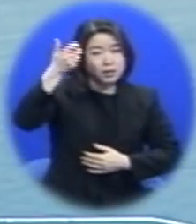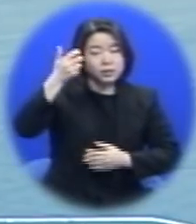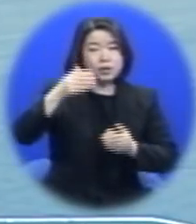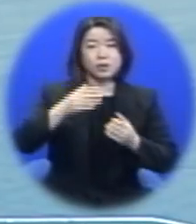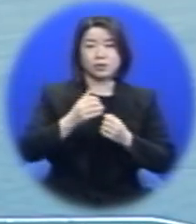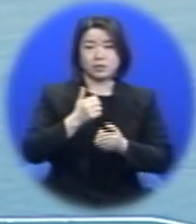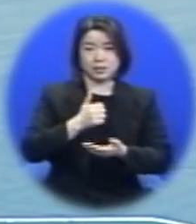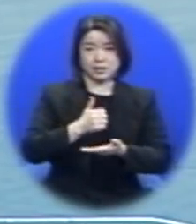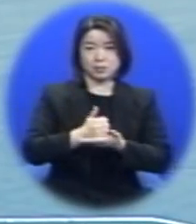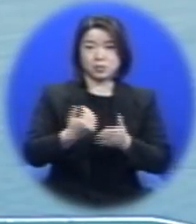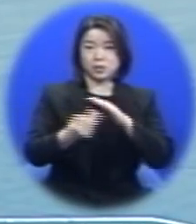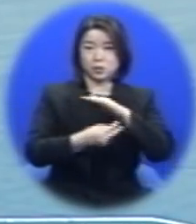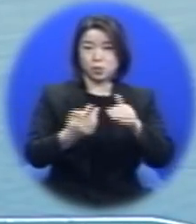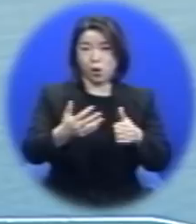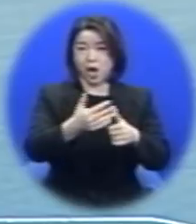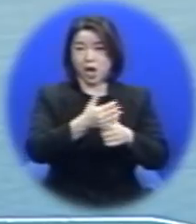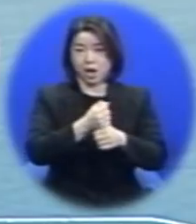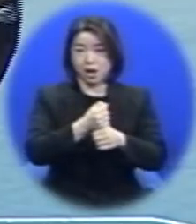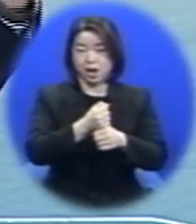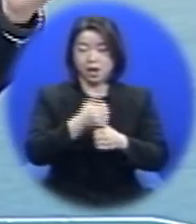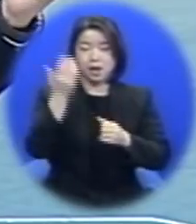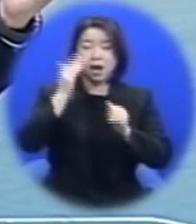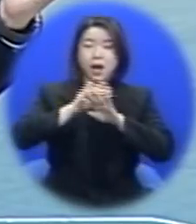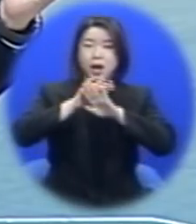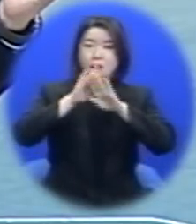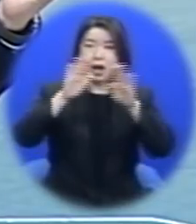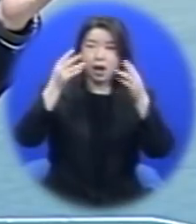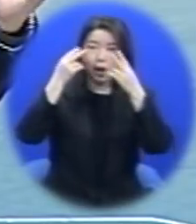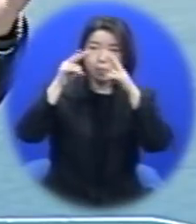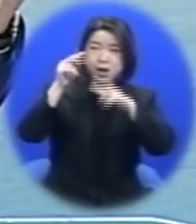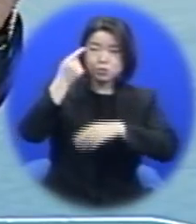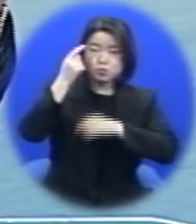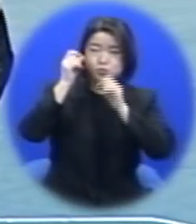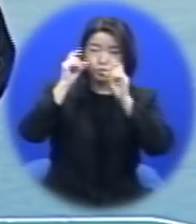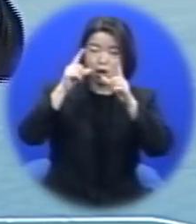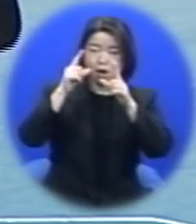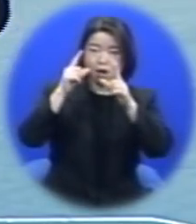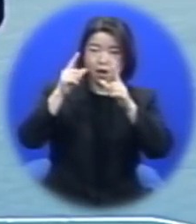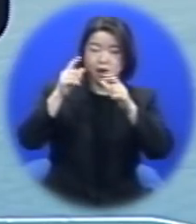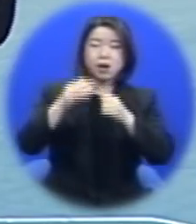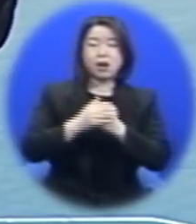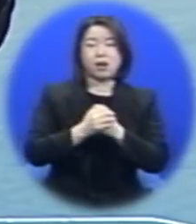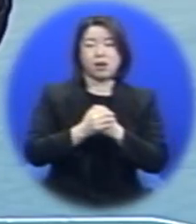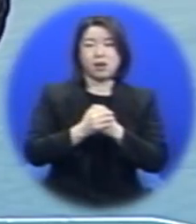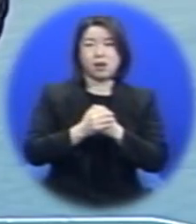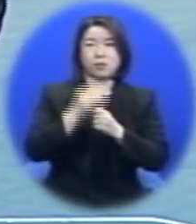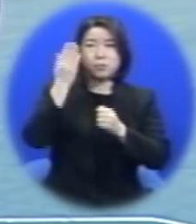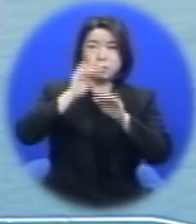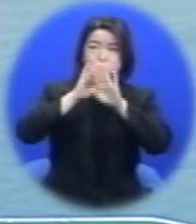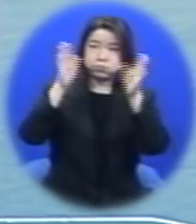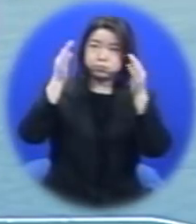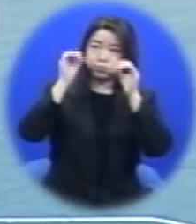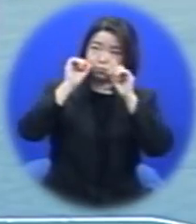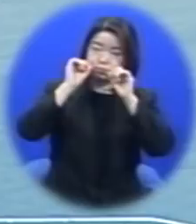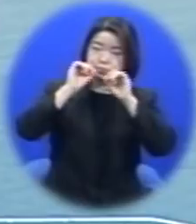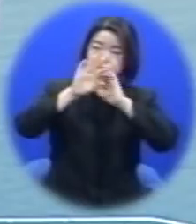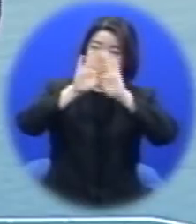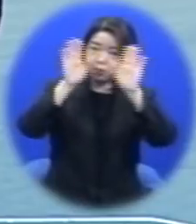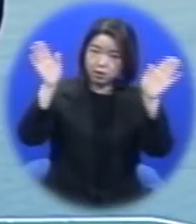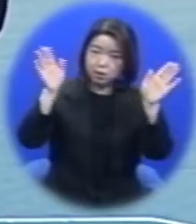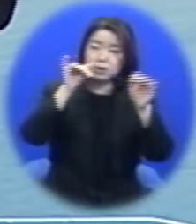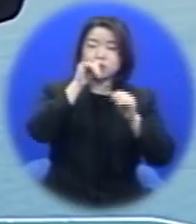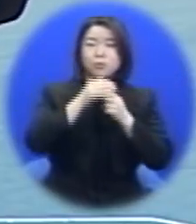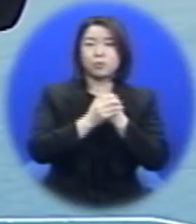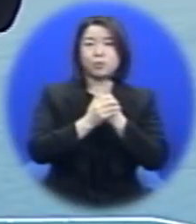사로잡아서 하늘을 바라보는 눈을 열어준 겁니다. 요한이 보니까 하늘이 열리고 그리고 말할 수